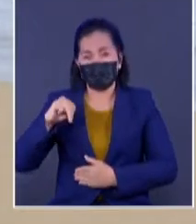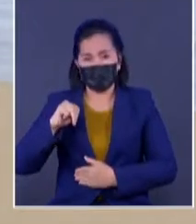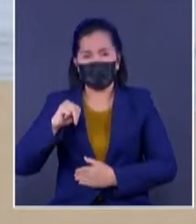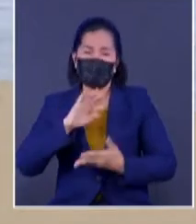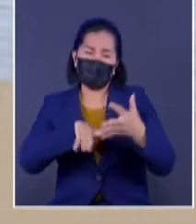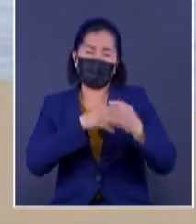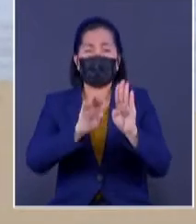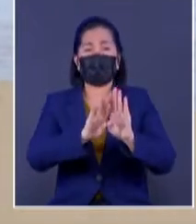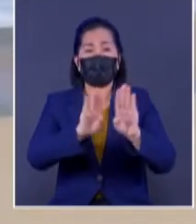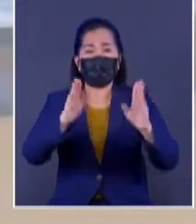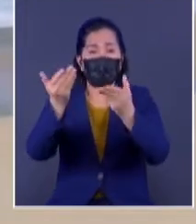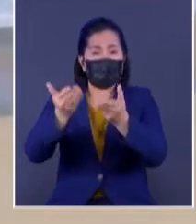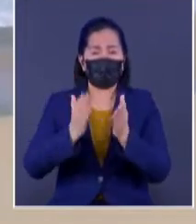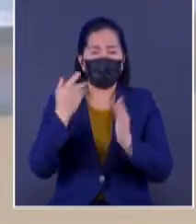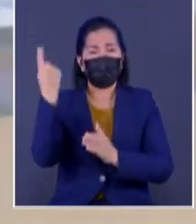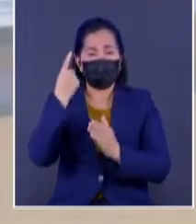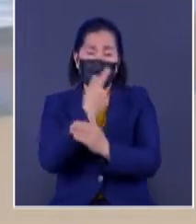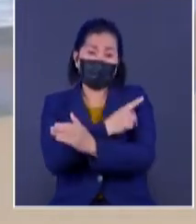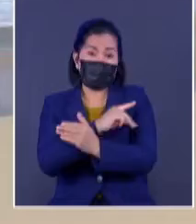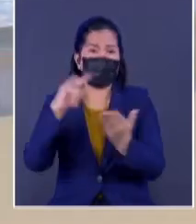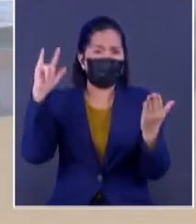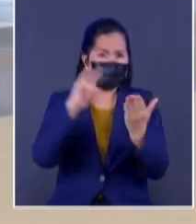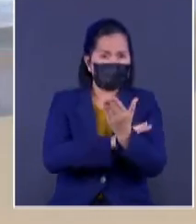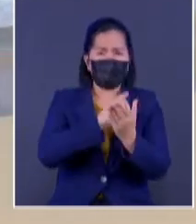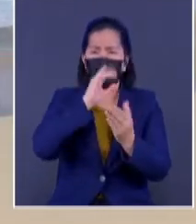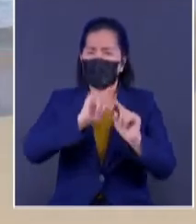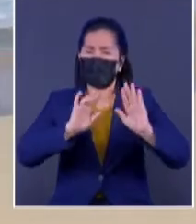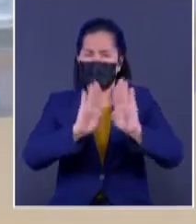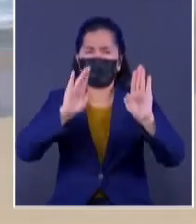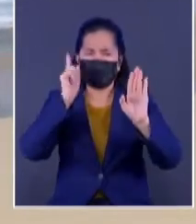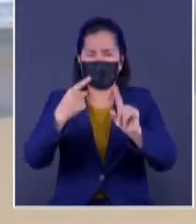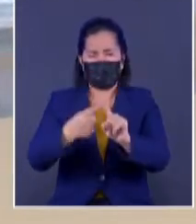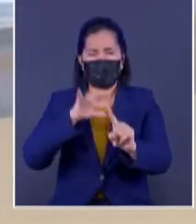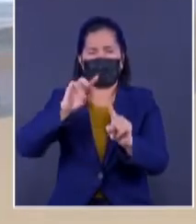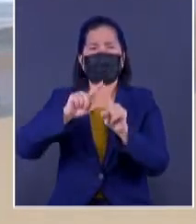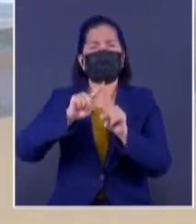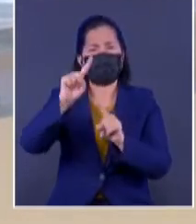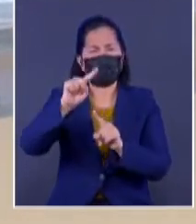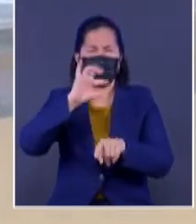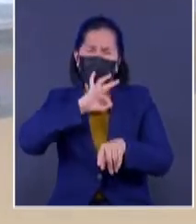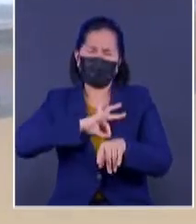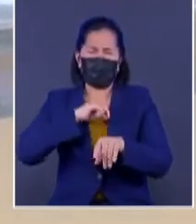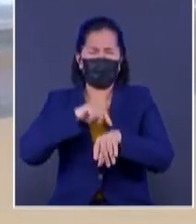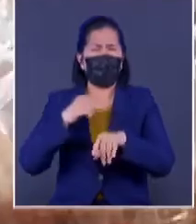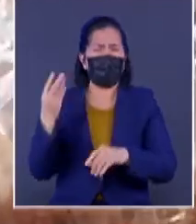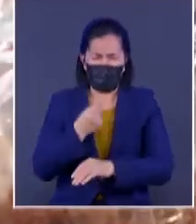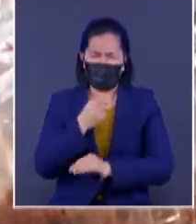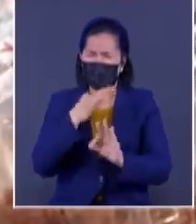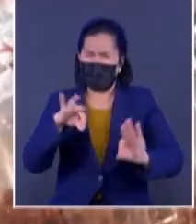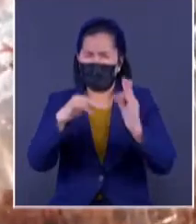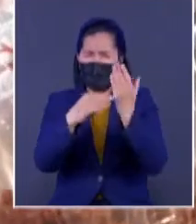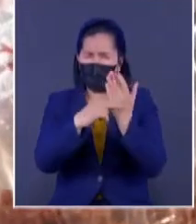วหรือว่าภูเก็ตแซนด์บ็อกซ์ซึ่งจะมีการกำหนดเปิดในวันที่1กรกฎาคมนี้นะคะว่าเป็นเรื่องที่เร็วเกินไปยังควรต้